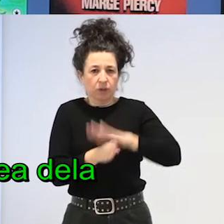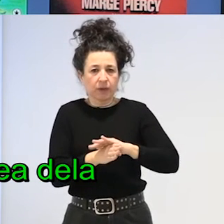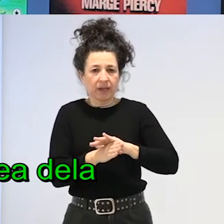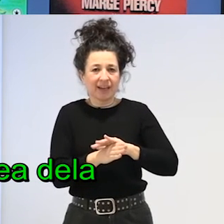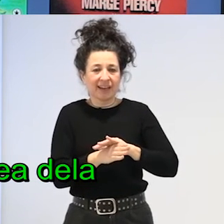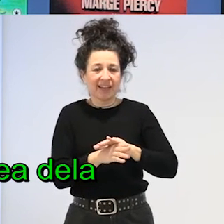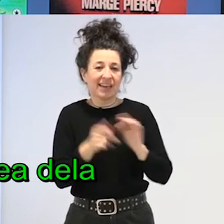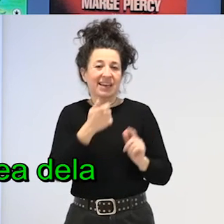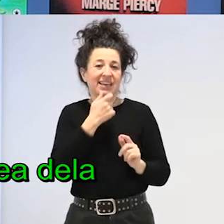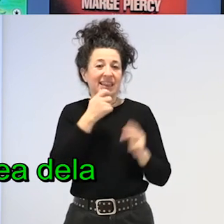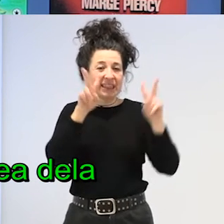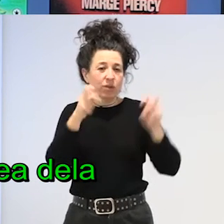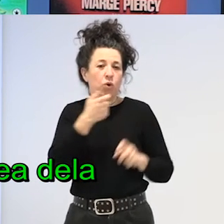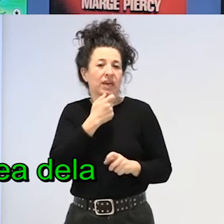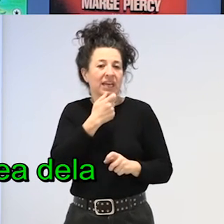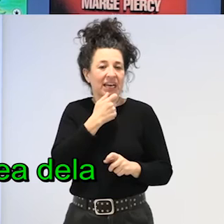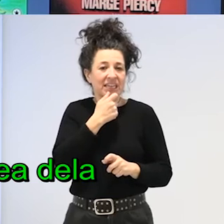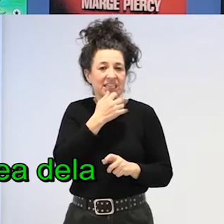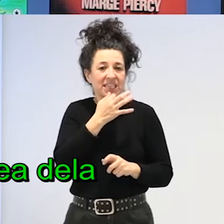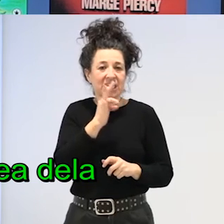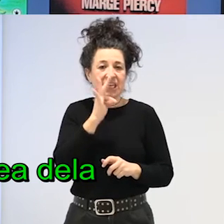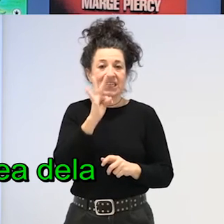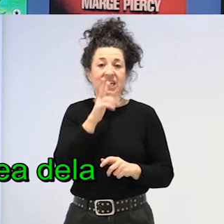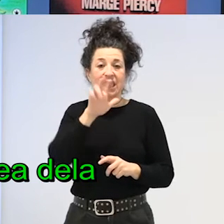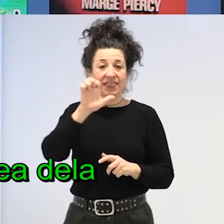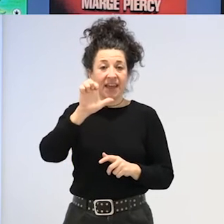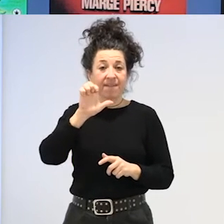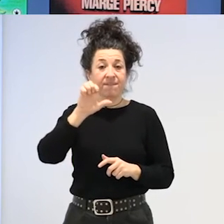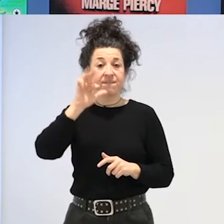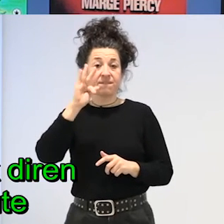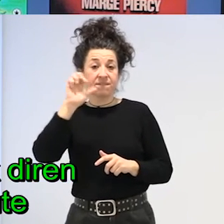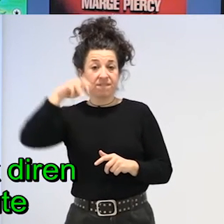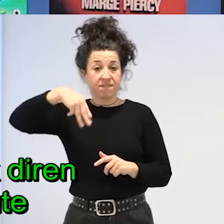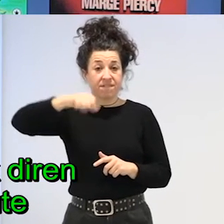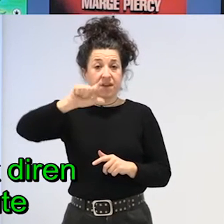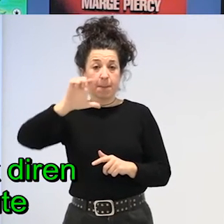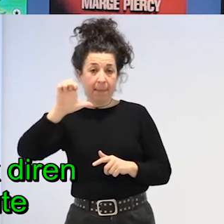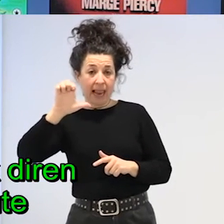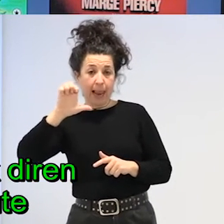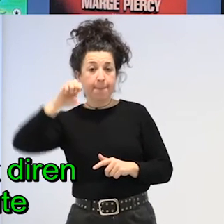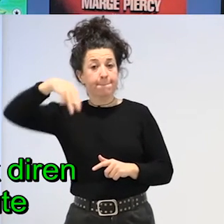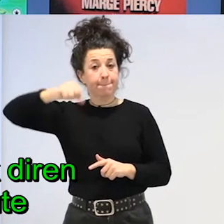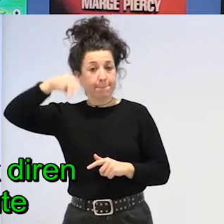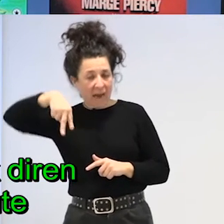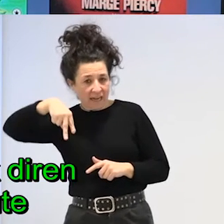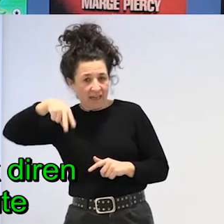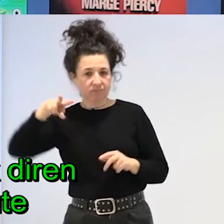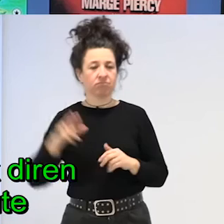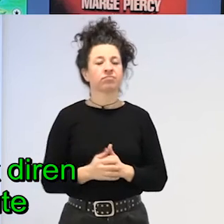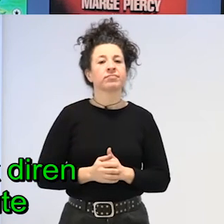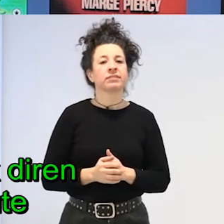Man, bueno, oso liburu haserrea da, esaten da, normalean, emakumentzako oso desberdinak diren